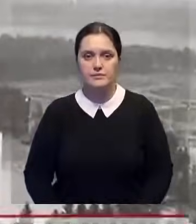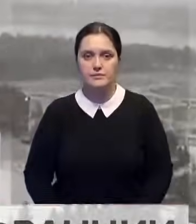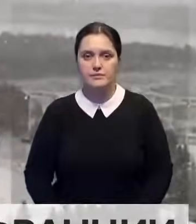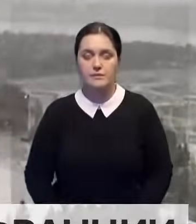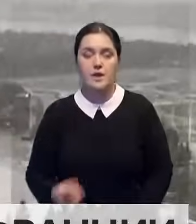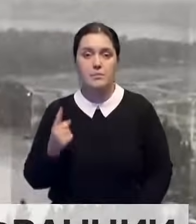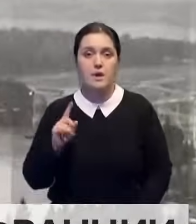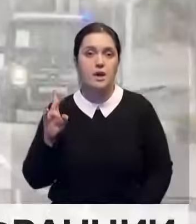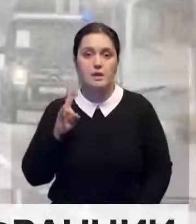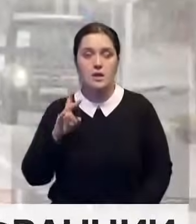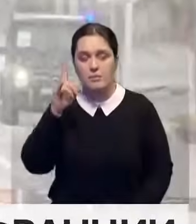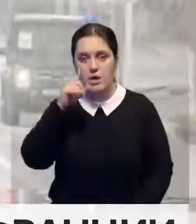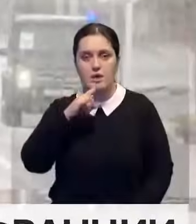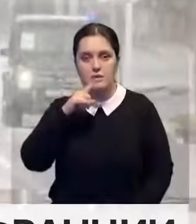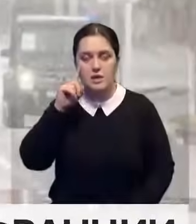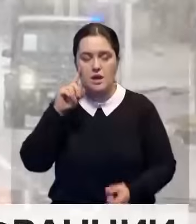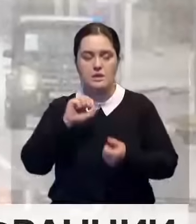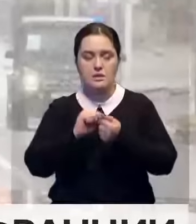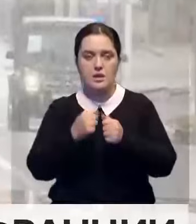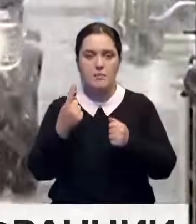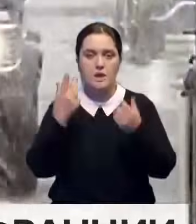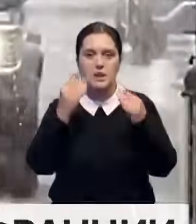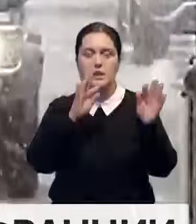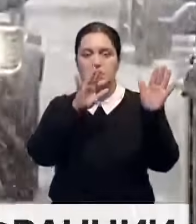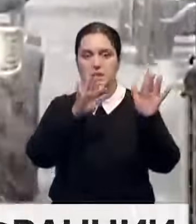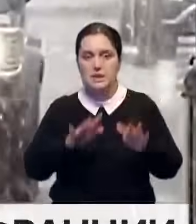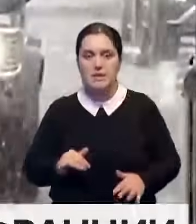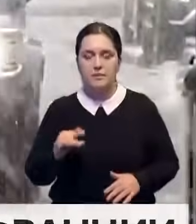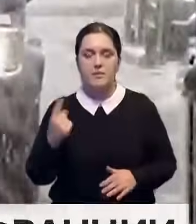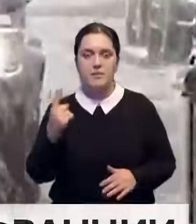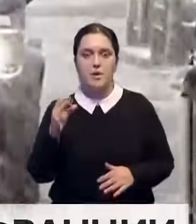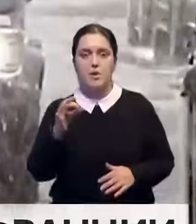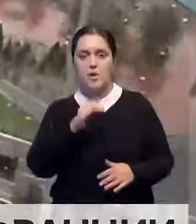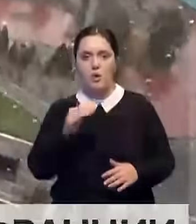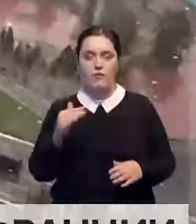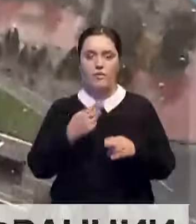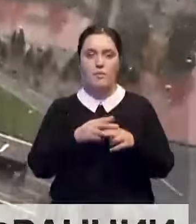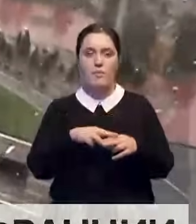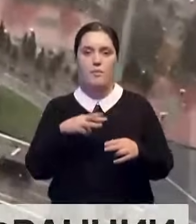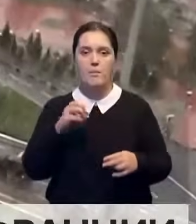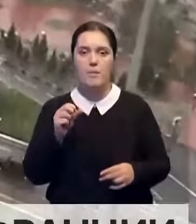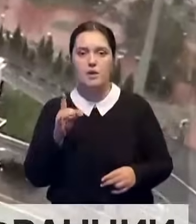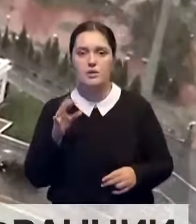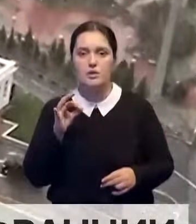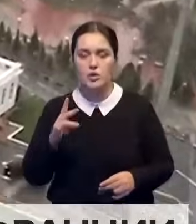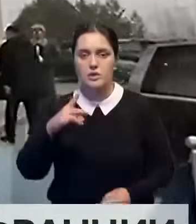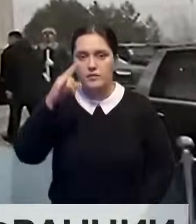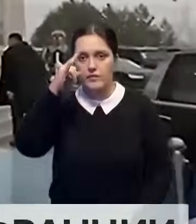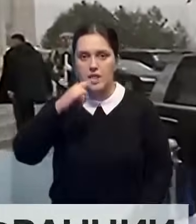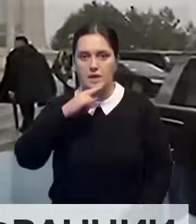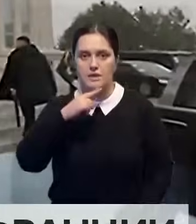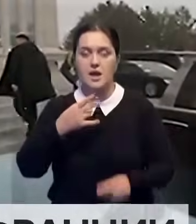1 ноября казахстанцы запомнят не только как первый день снегопада, но и первым официальным визитом Эммануэля Макрона в Казахстан. За свой второй